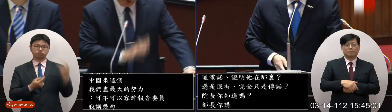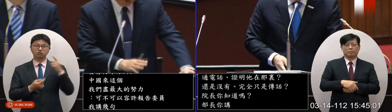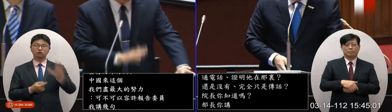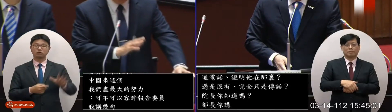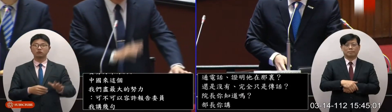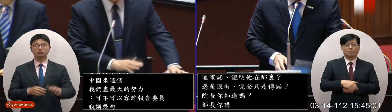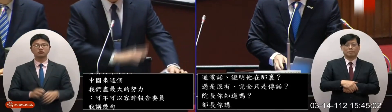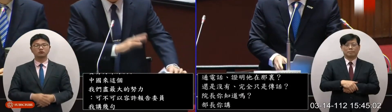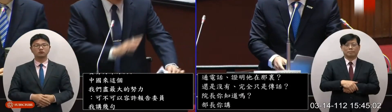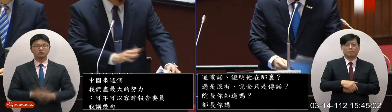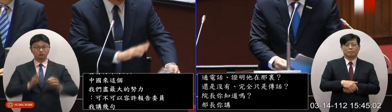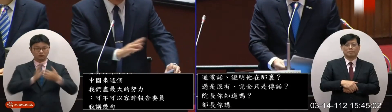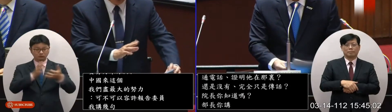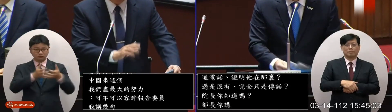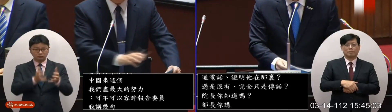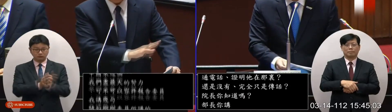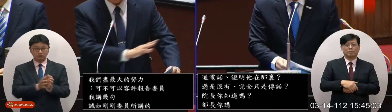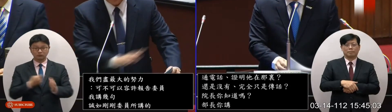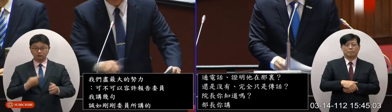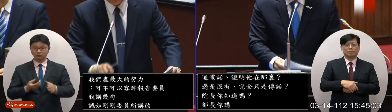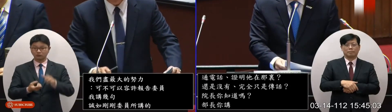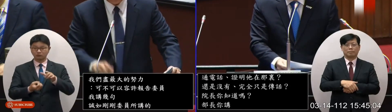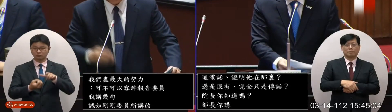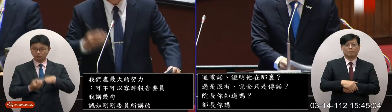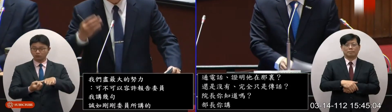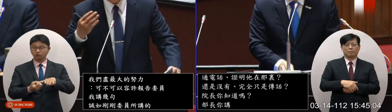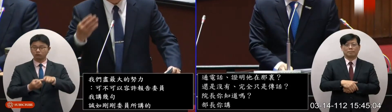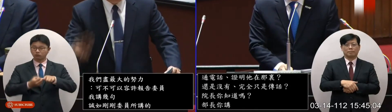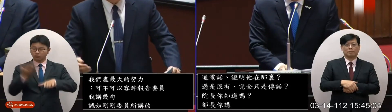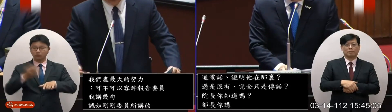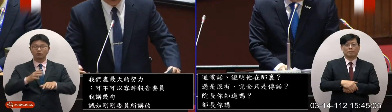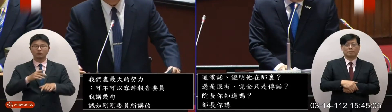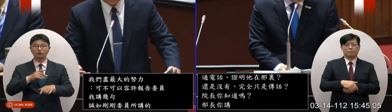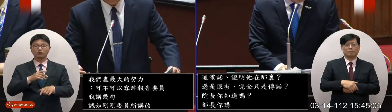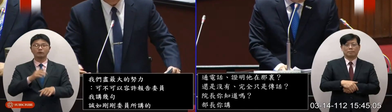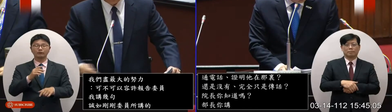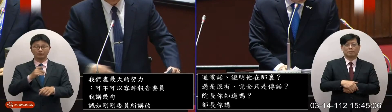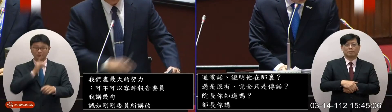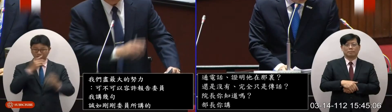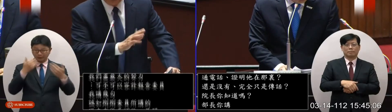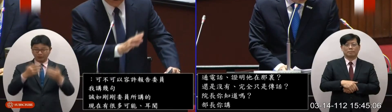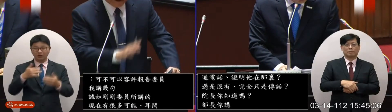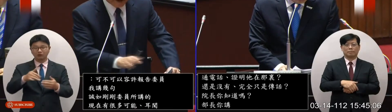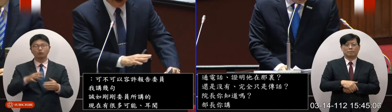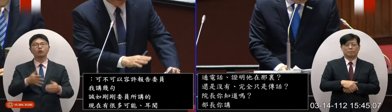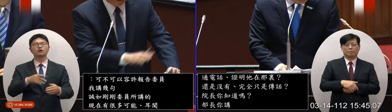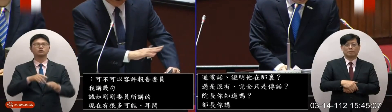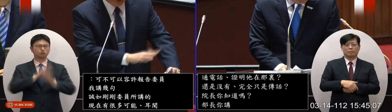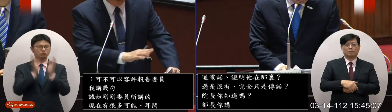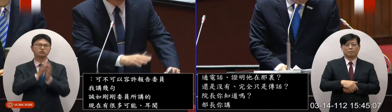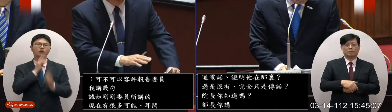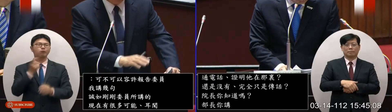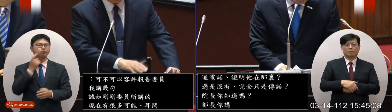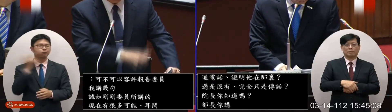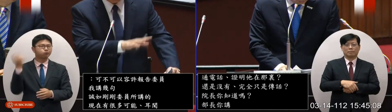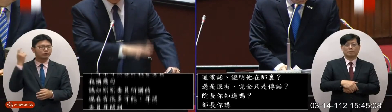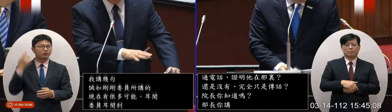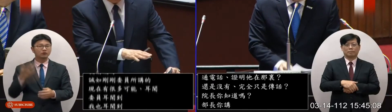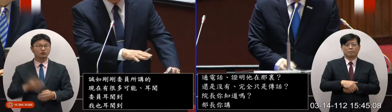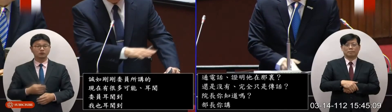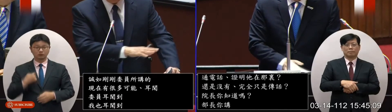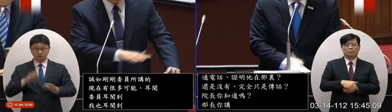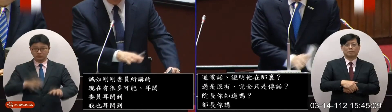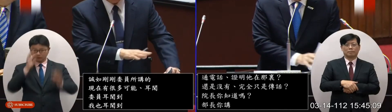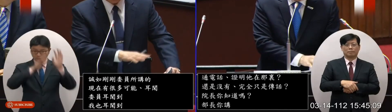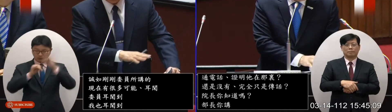闻到了。但我们为什么国防部不对外讲那么明确？因为说是耳闻。我们现在查了，状况一来